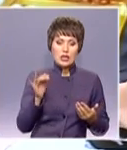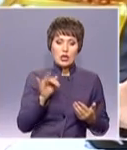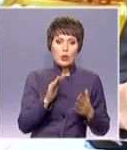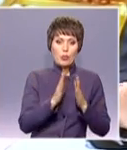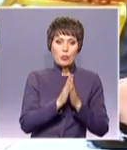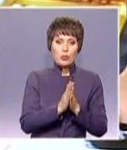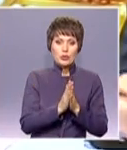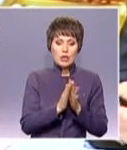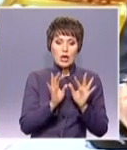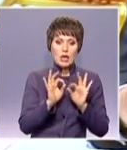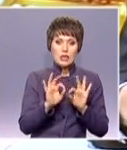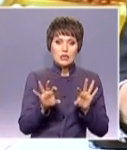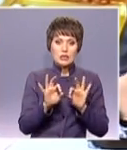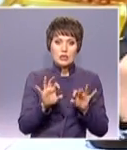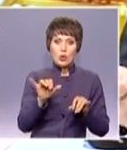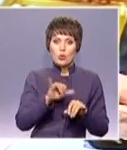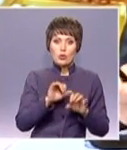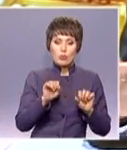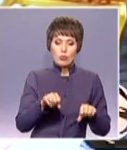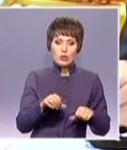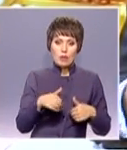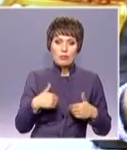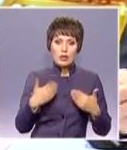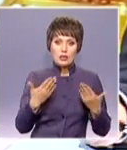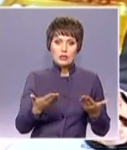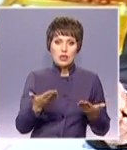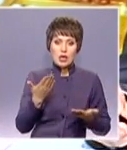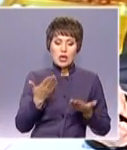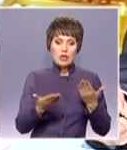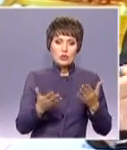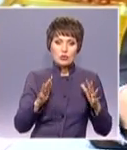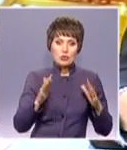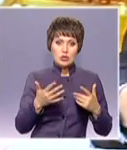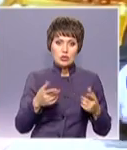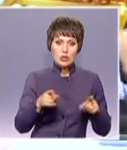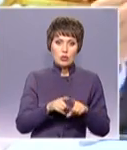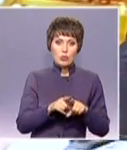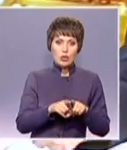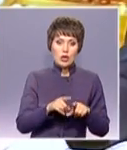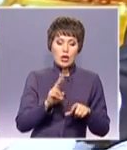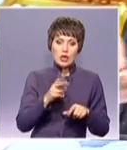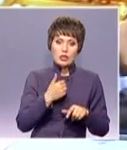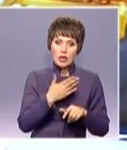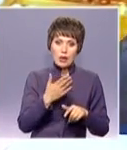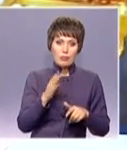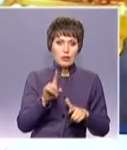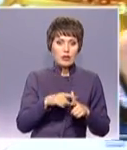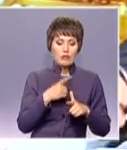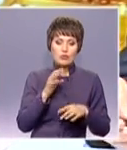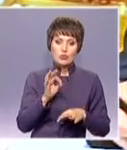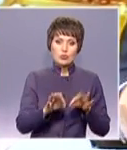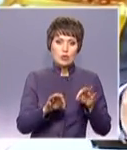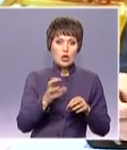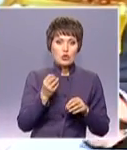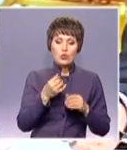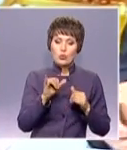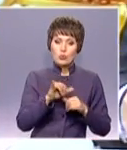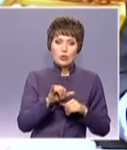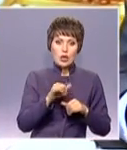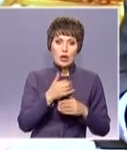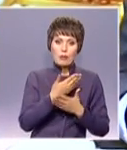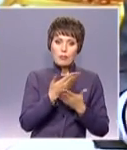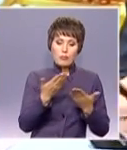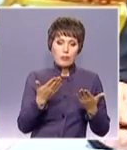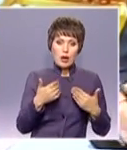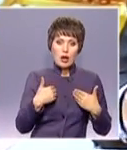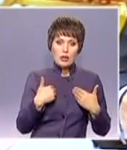просят разъяснить, куда они могут обратиться, если там ну, случилось что-то такое к нам, или же в суд, или же еще куда-то. И мы даем